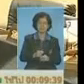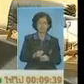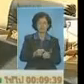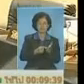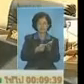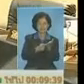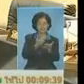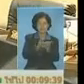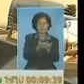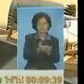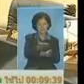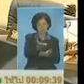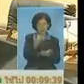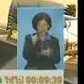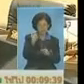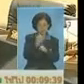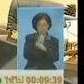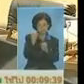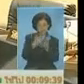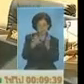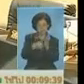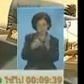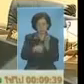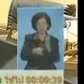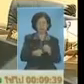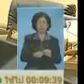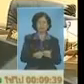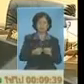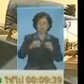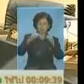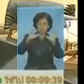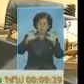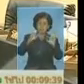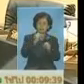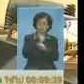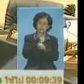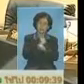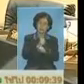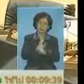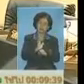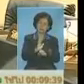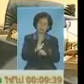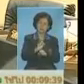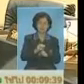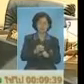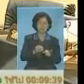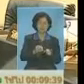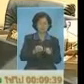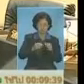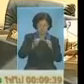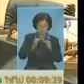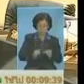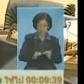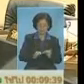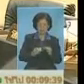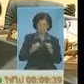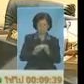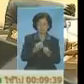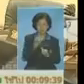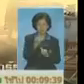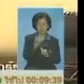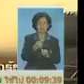อราคาในครั้งนั้นมีการทำผิดตามร่ำหยัดนี้ละเว้นไม่ดำเนินการเขาถือว่าอนุมัติรายเดียวมันส่อผิดพระร่ำหยั